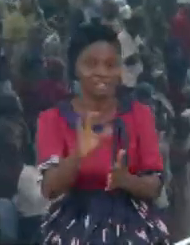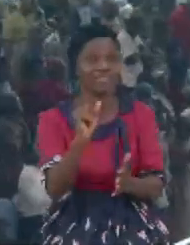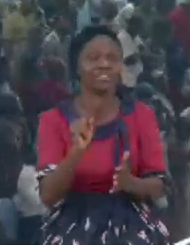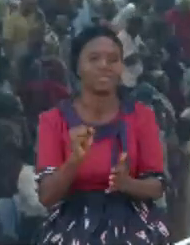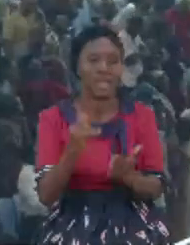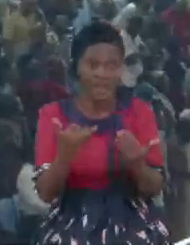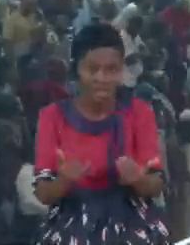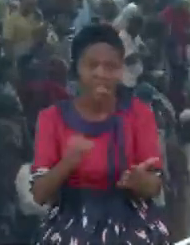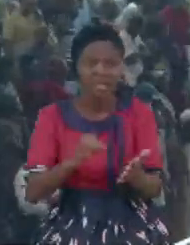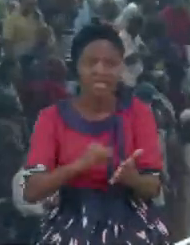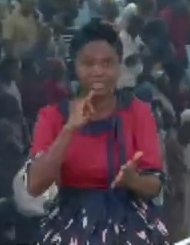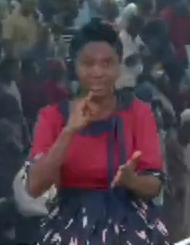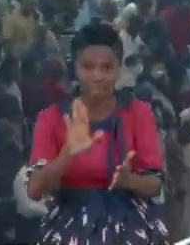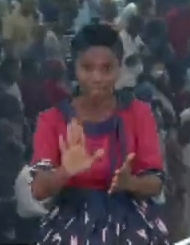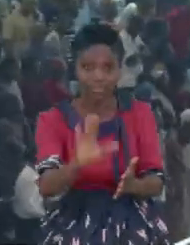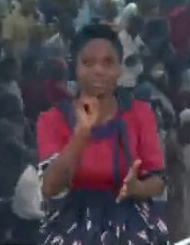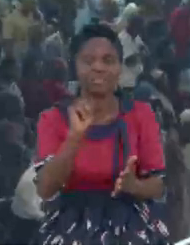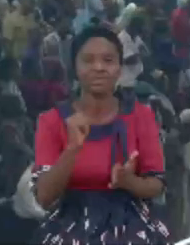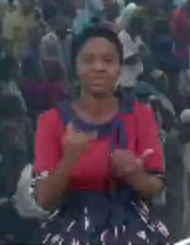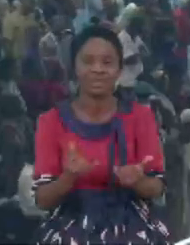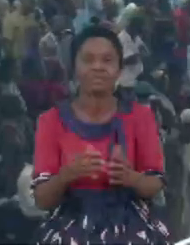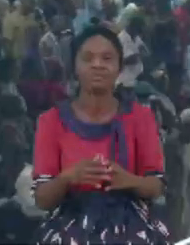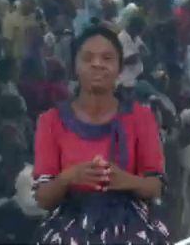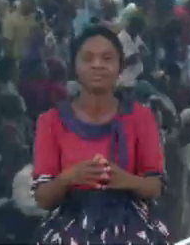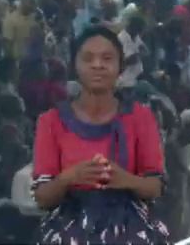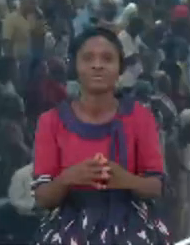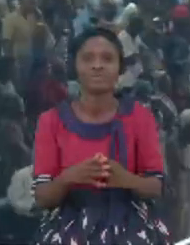toi maintenant c'est ta possession.